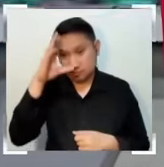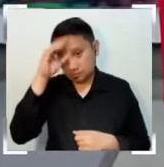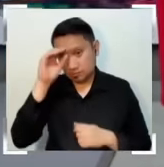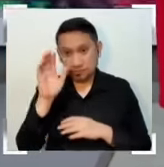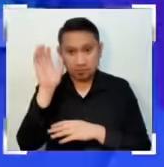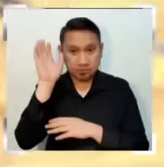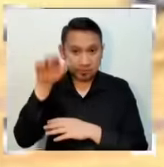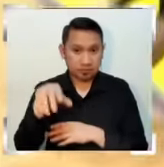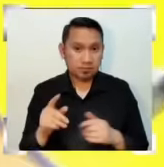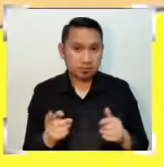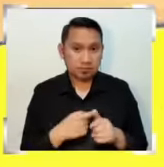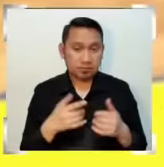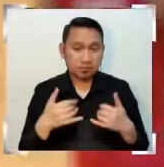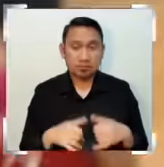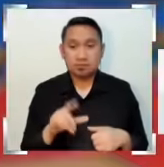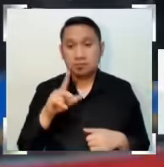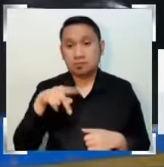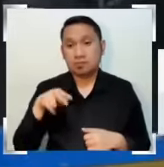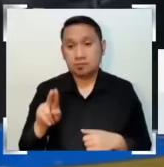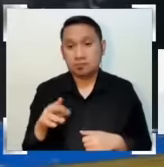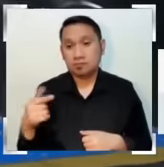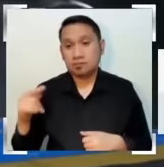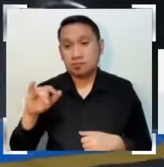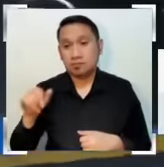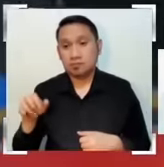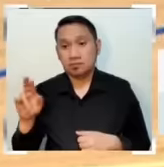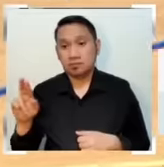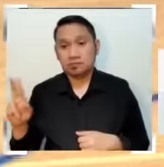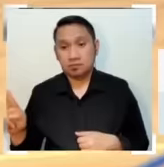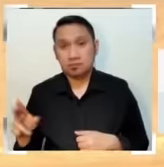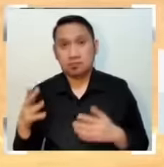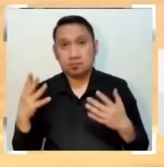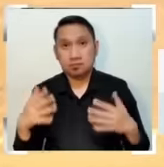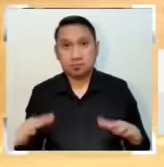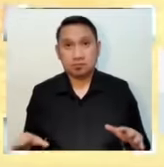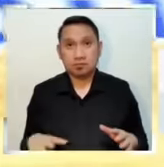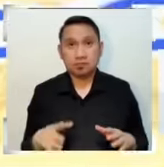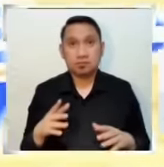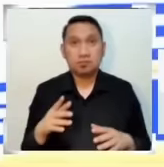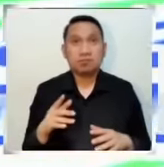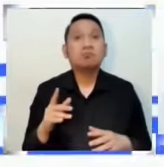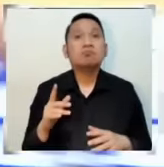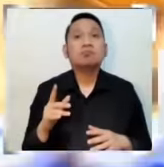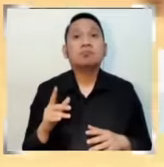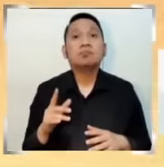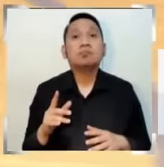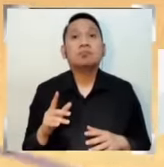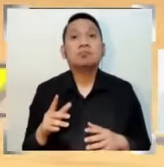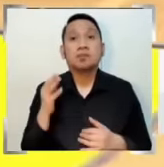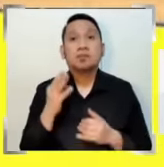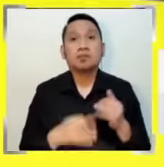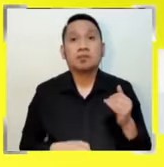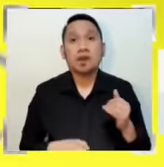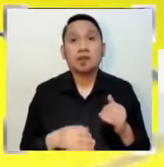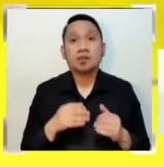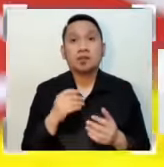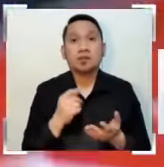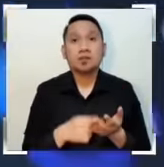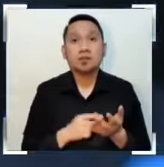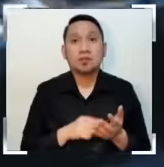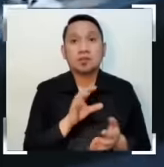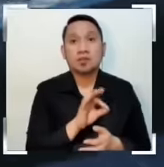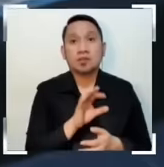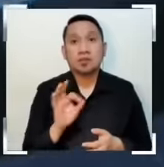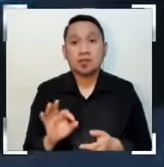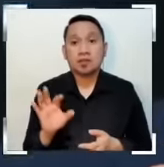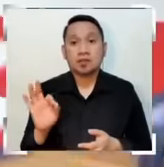laro, tinalo ng LPU Pirates ang JRU Heavy Bombers matapos ng overtime showdown. Final score, 99-96. At